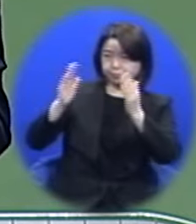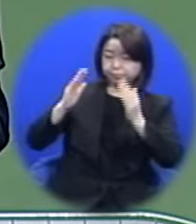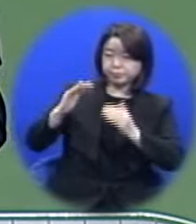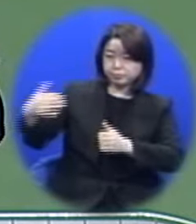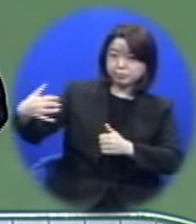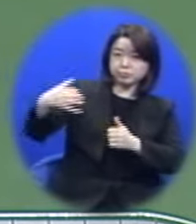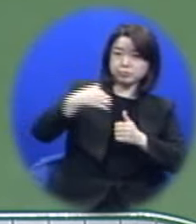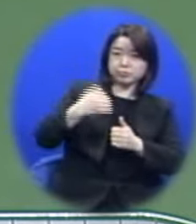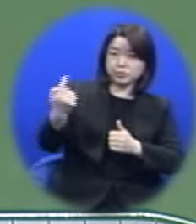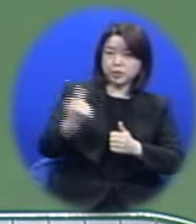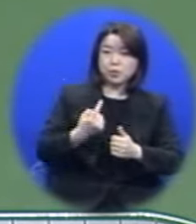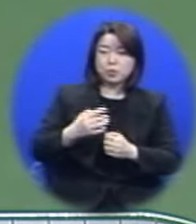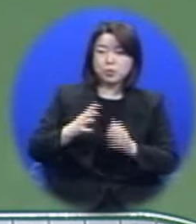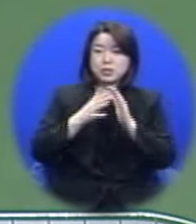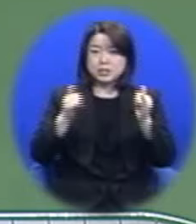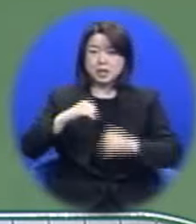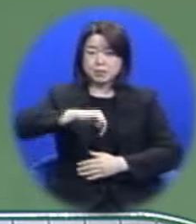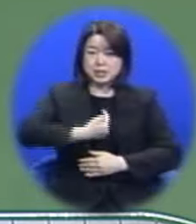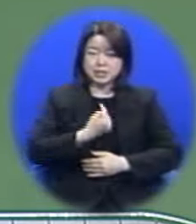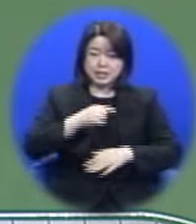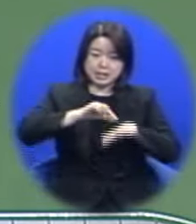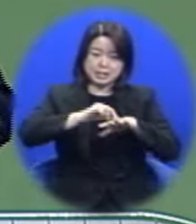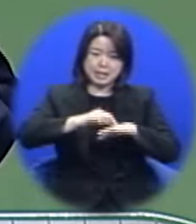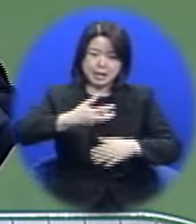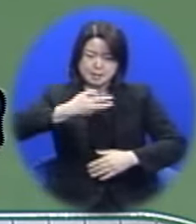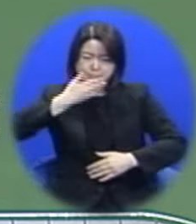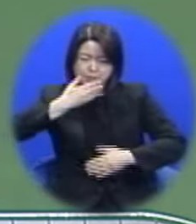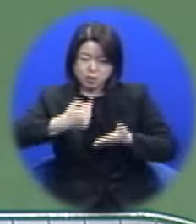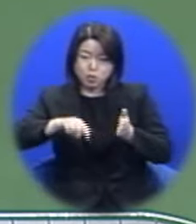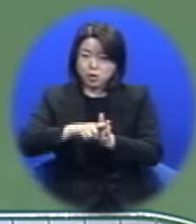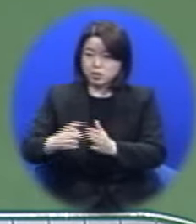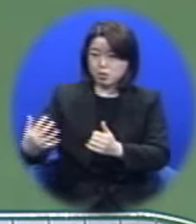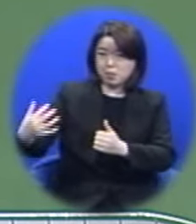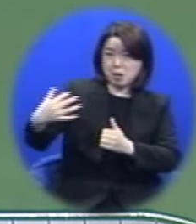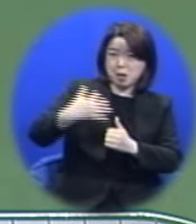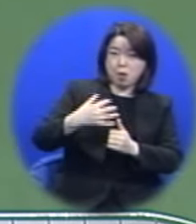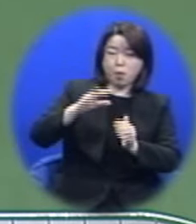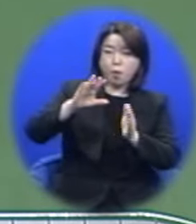공격에 들어오고 사람들이 자기 살을 뜯어먹으려고 달려드는 이런 형국에서